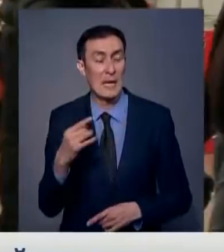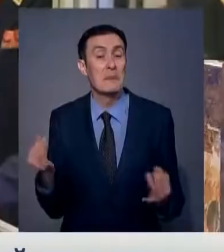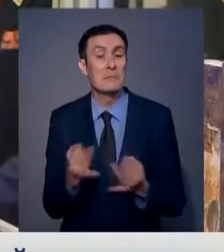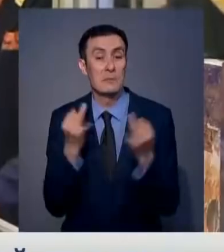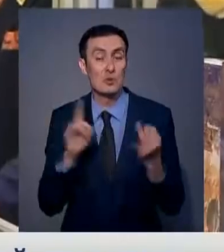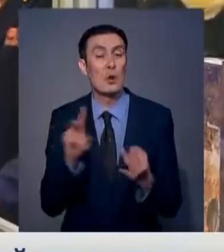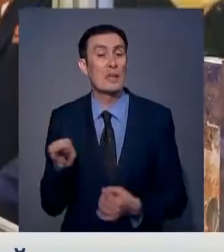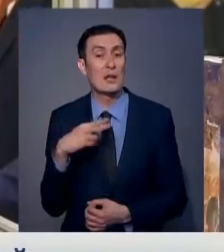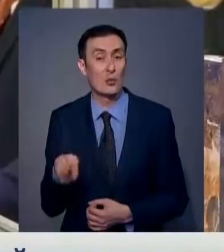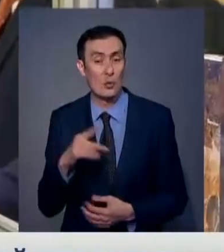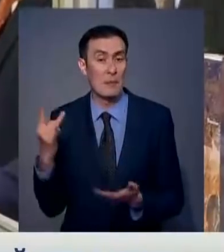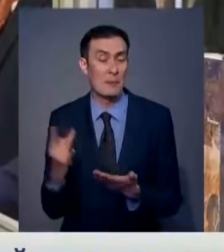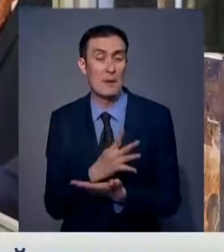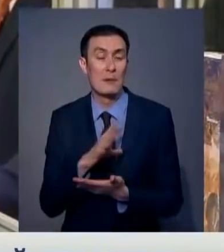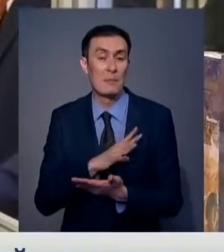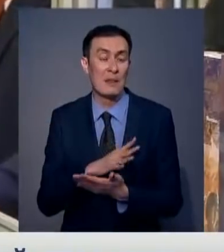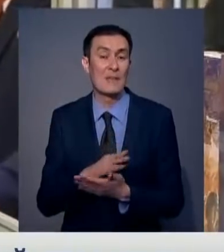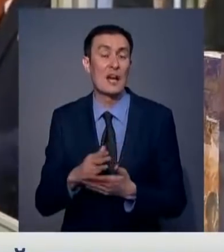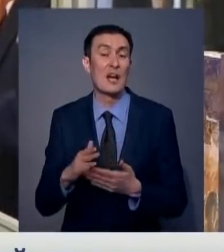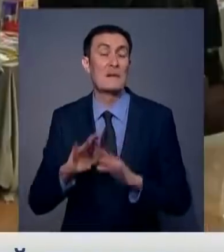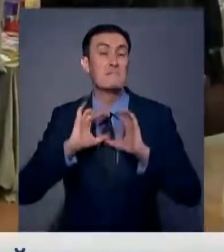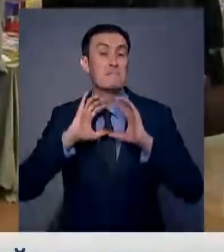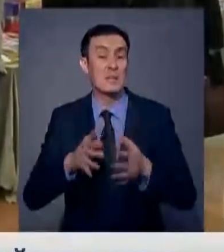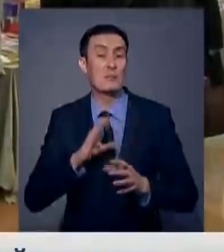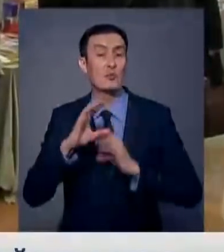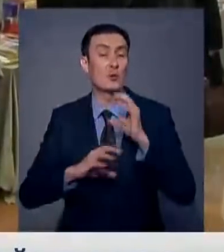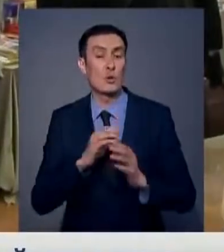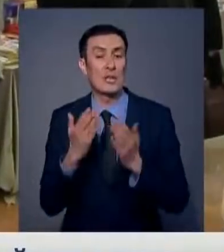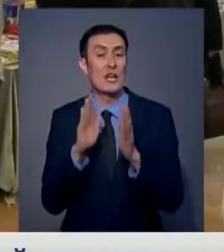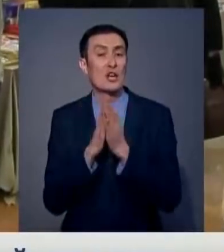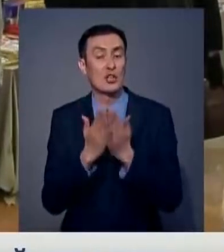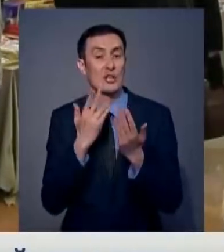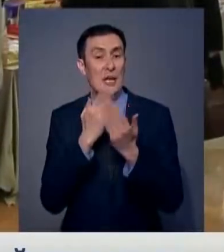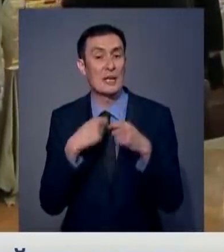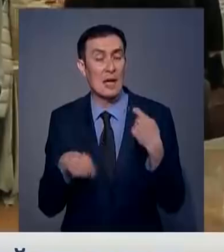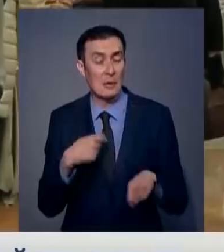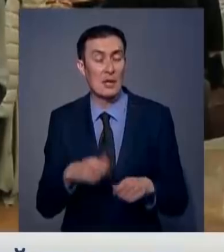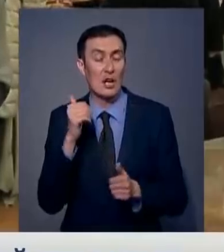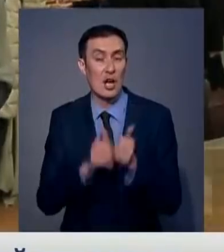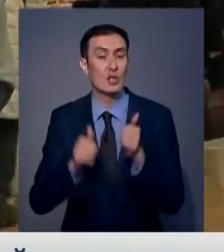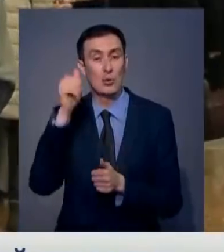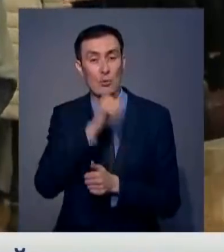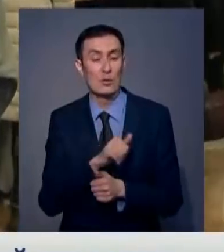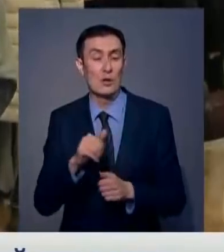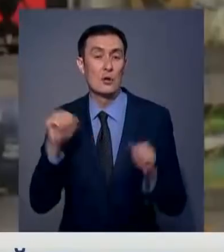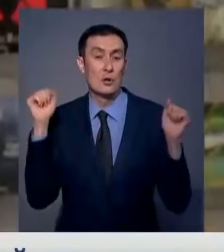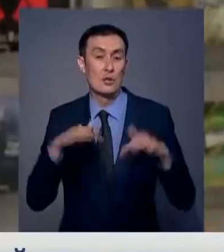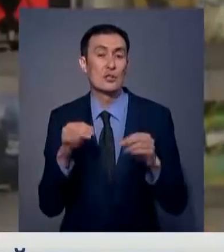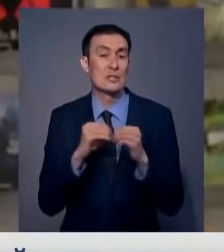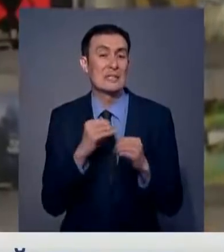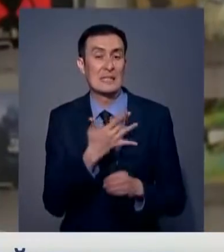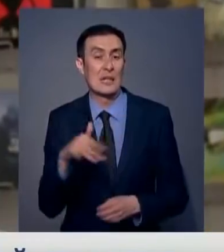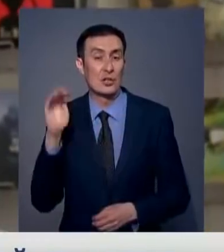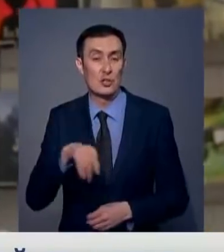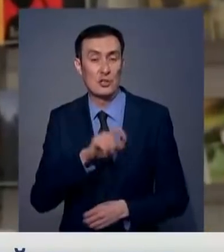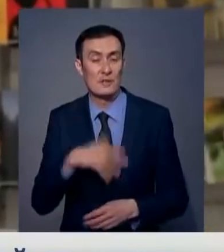Примечательно, что литературная премьера прошла сразу на весь читающий мир. Международная книжная ярмарка ежегодно собирает десятки тысяч человек. В этом